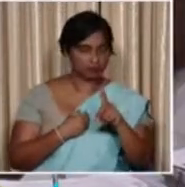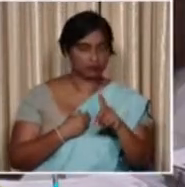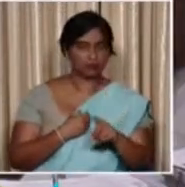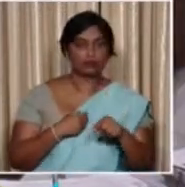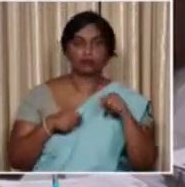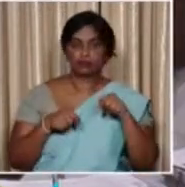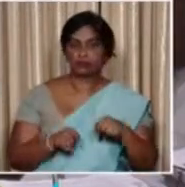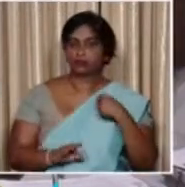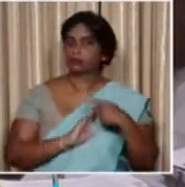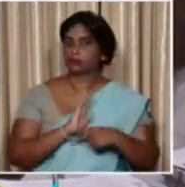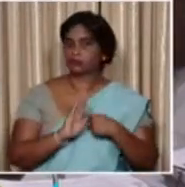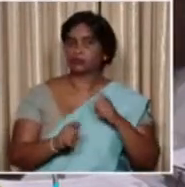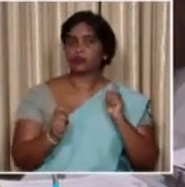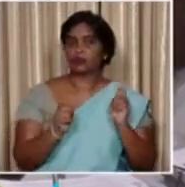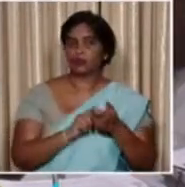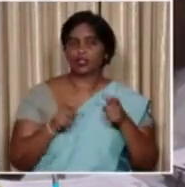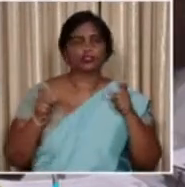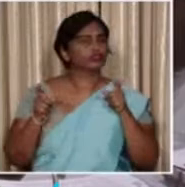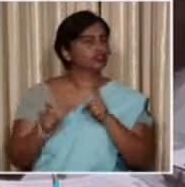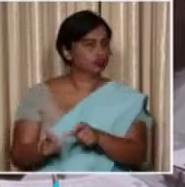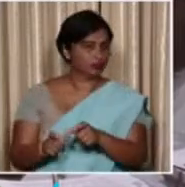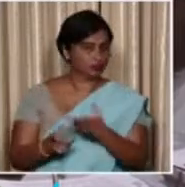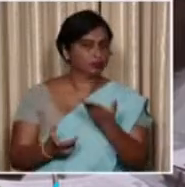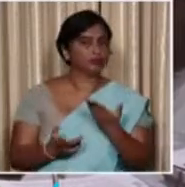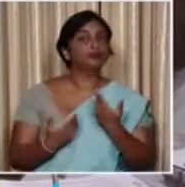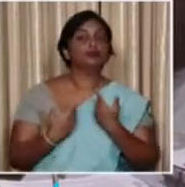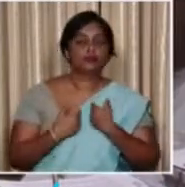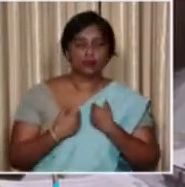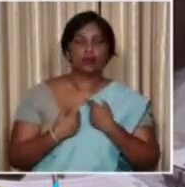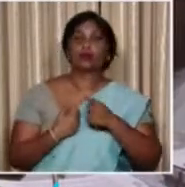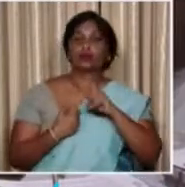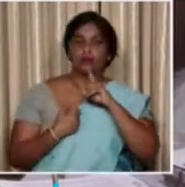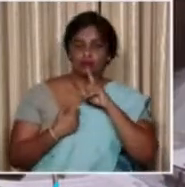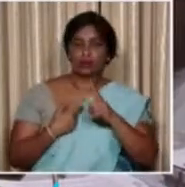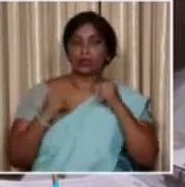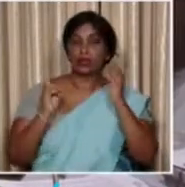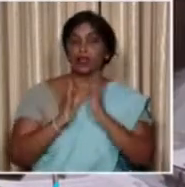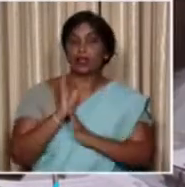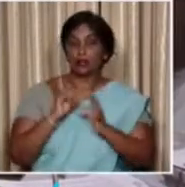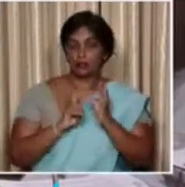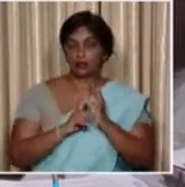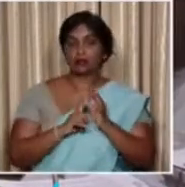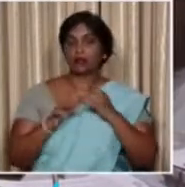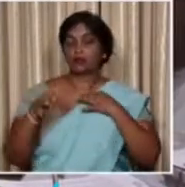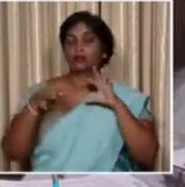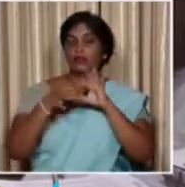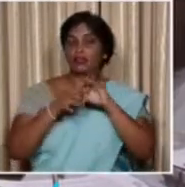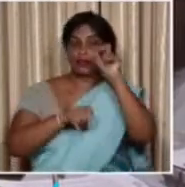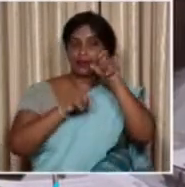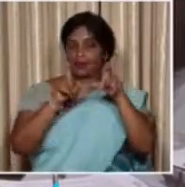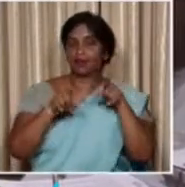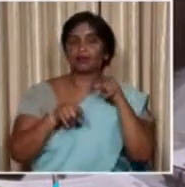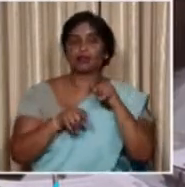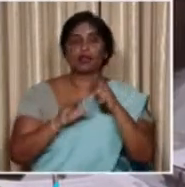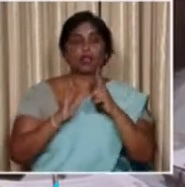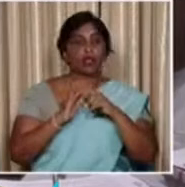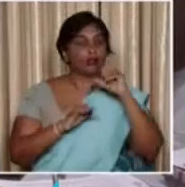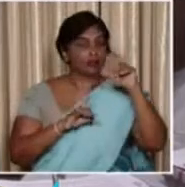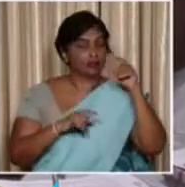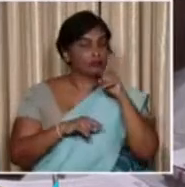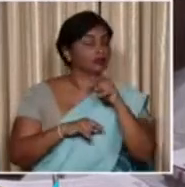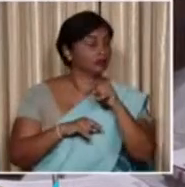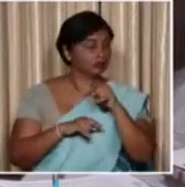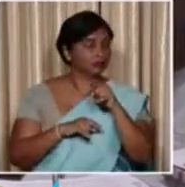දැන් අපේ ලංකාවේ ක්‍රිකට් තහනම් වෙලා තියෙනවා. මමත් කතා කෙරුවා මම ක්‍රීඩා ඇමති කාලේ සම්බන්ධ වෙලා ඉන්න අයත් එක්ක ජාත්‍යන්තර